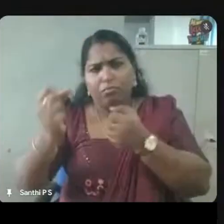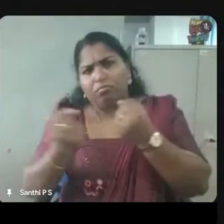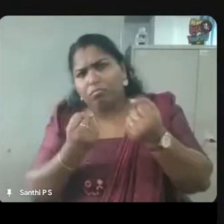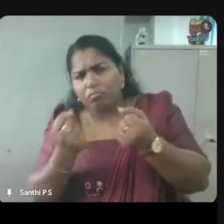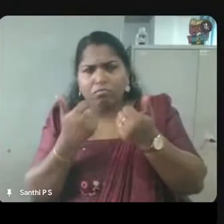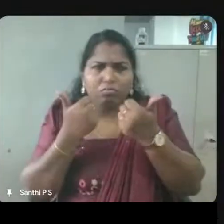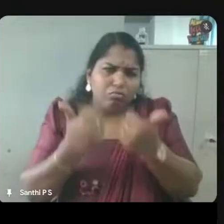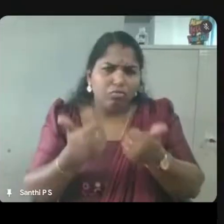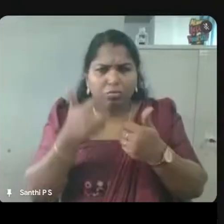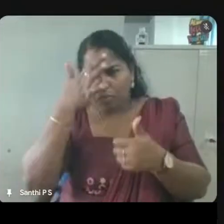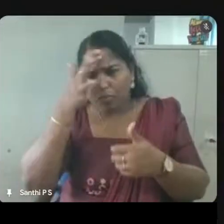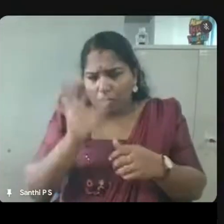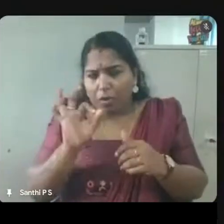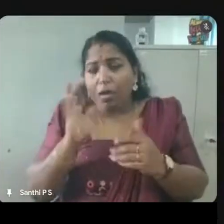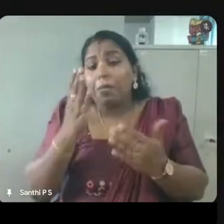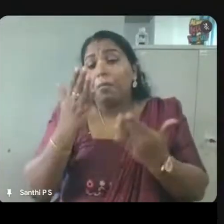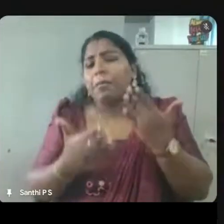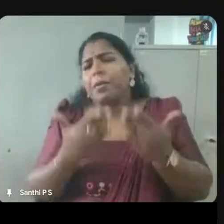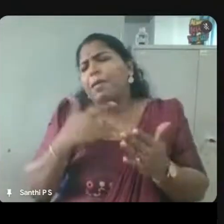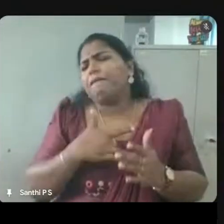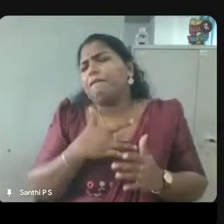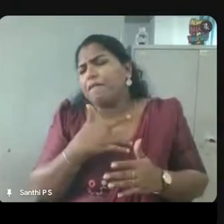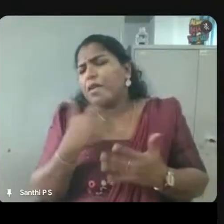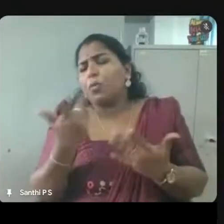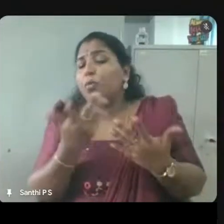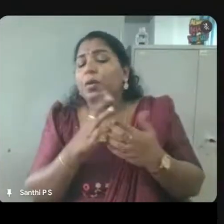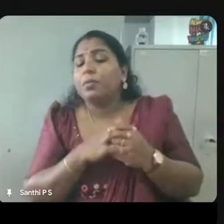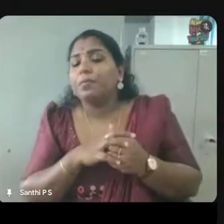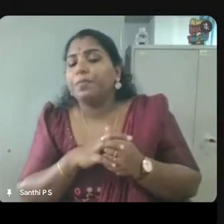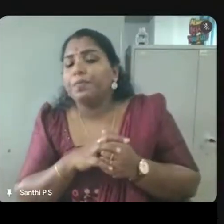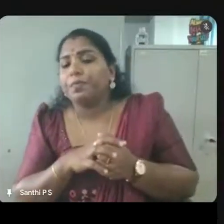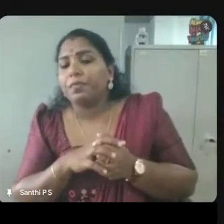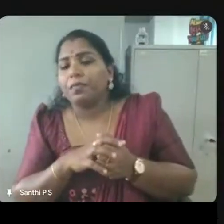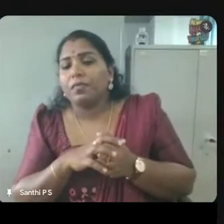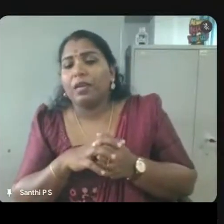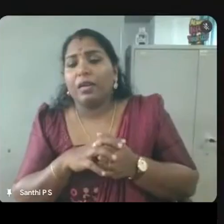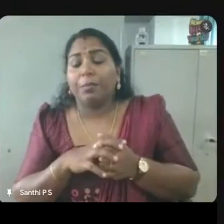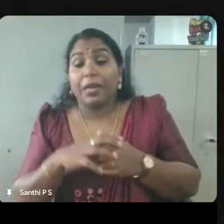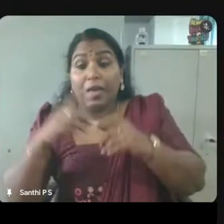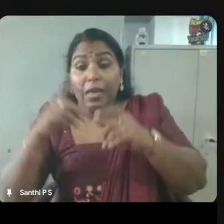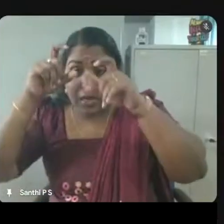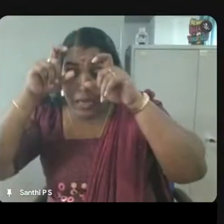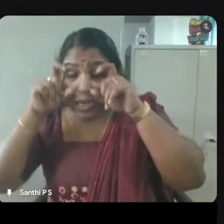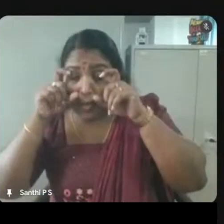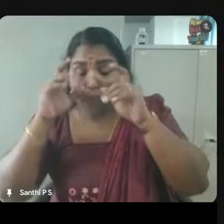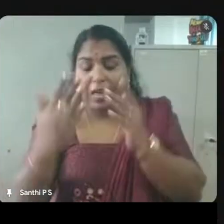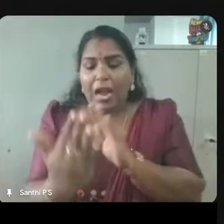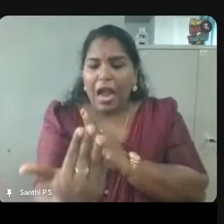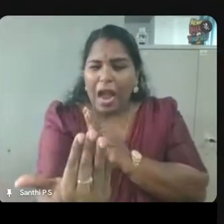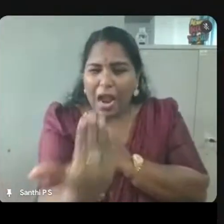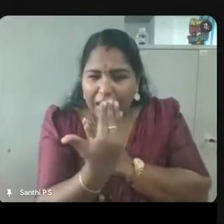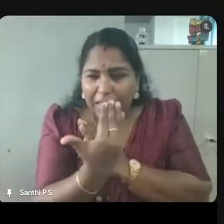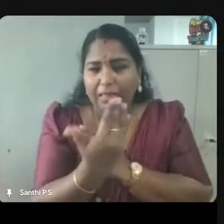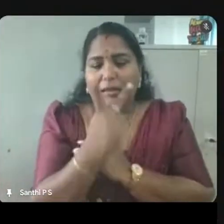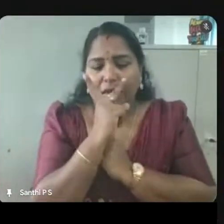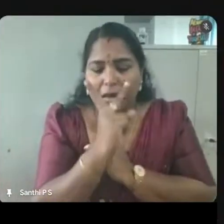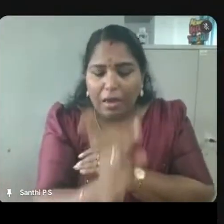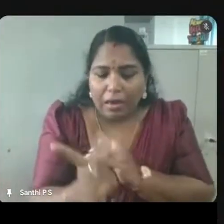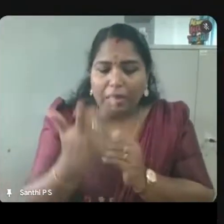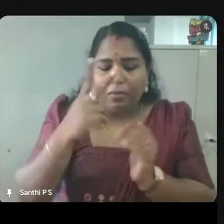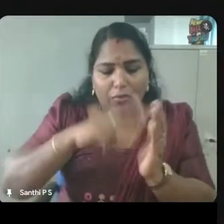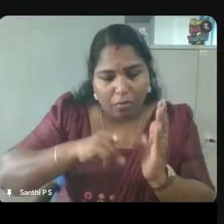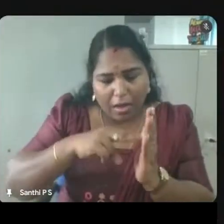മോസ്റ്റ്ലി വാട്ട് ഐ ഫീൽ ഇസ് ഐദർ യു ബി വെയറിംഗ് ഗ്ലാസസ് ഫോർ നിയർ. പലപ്പോഴും നമ്മൾ കണ്ണാടി വായിക്കാനായിട്ട് മാത്രം കൊടുക്കാറുണ്ട്,